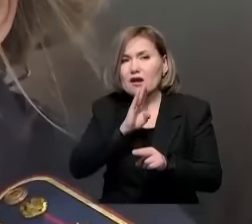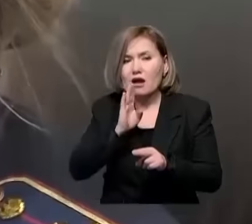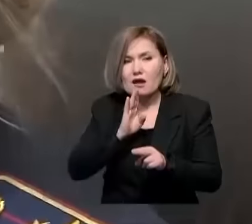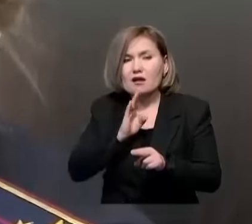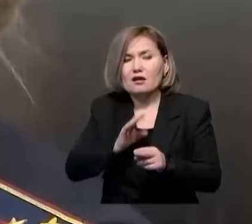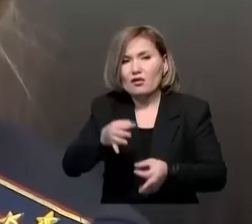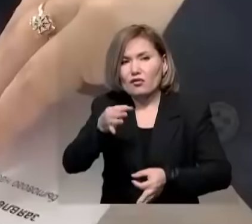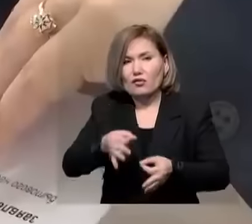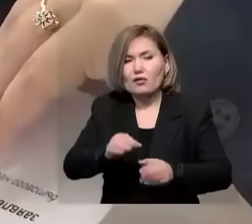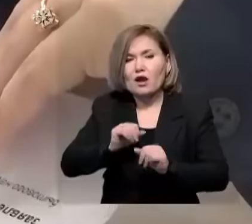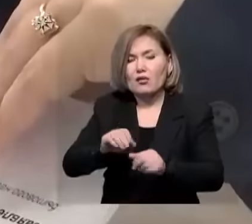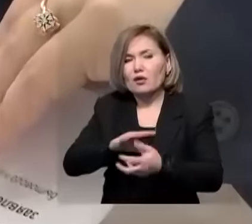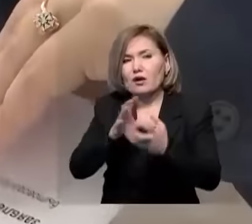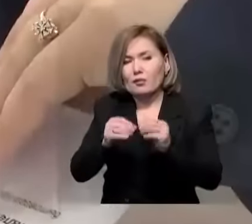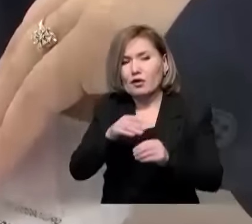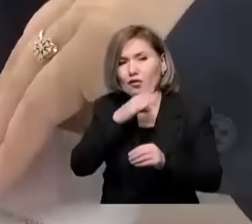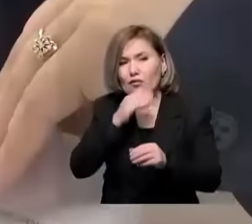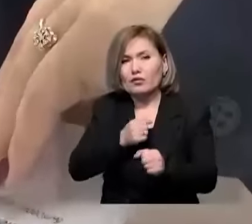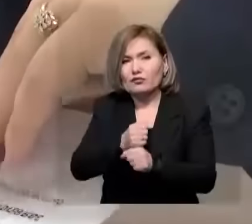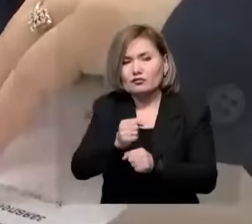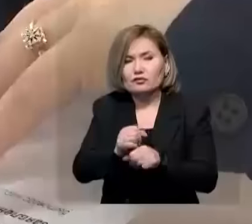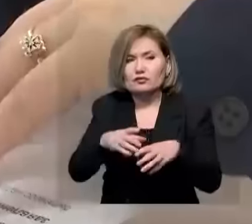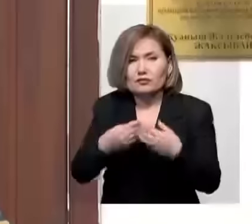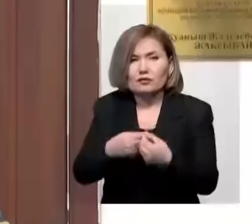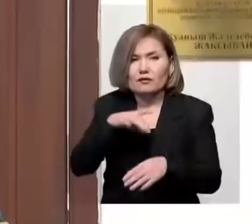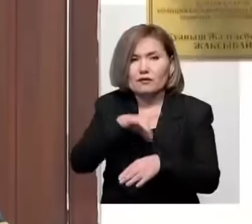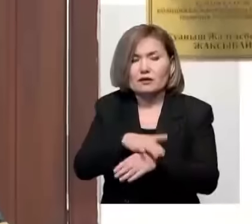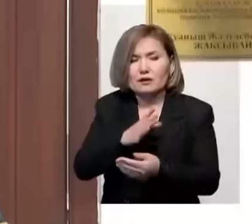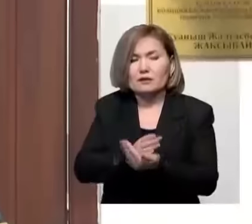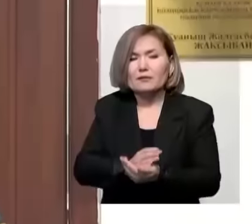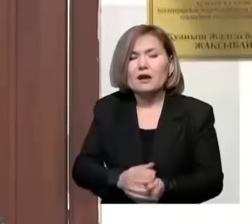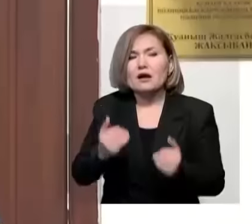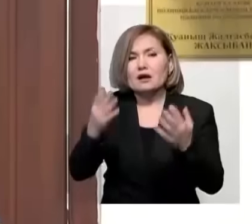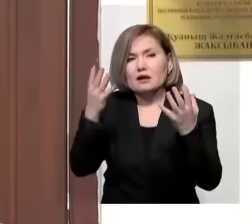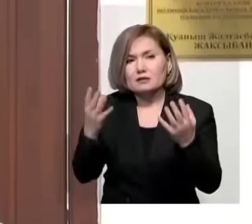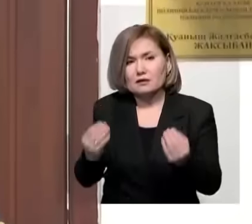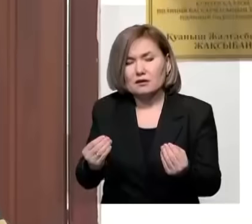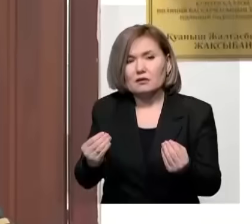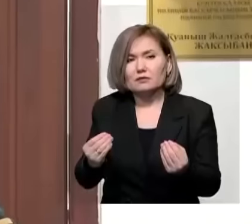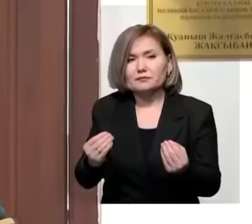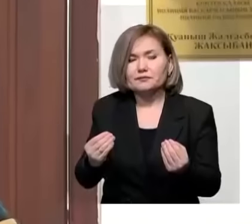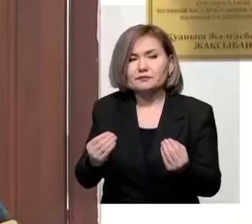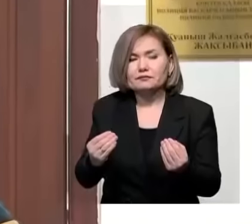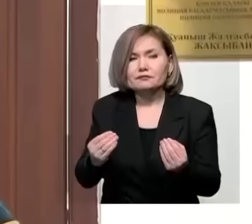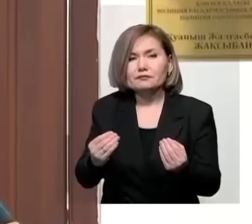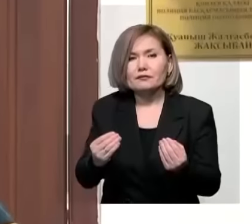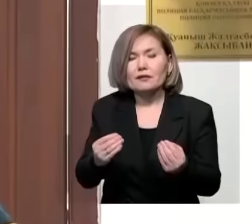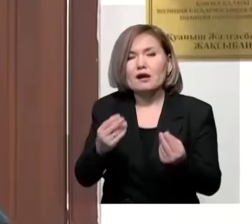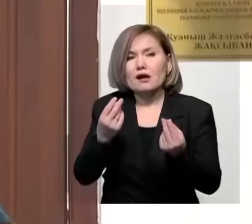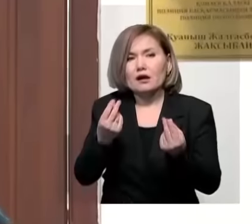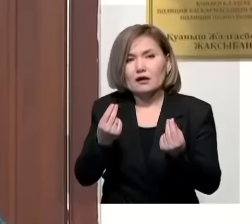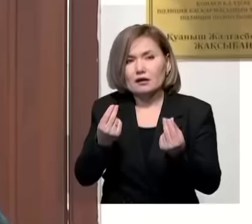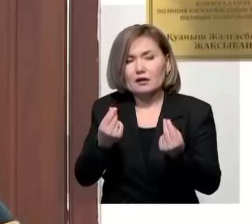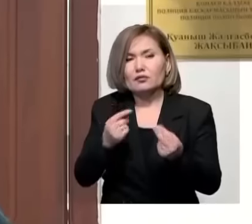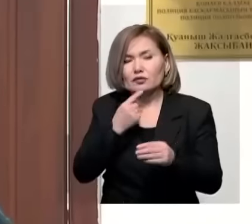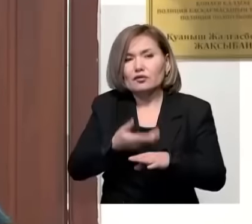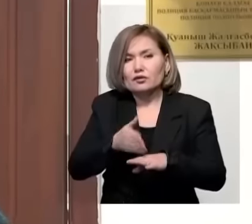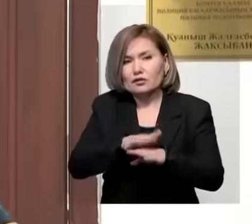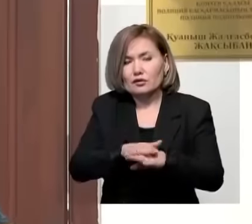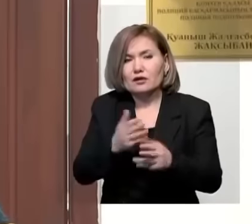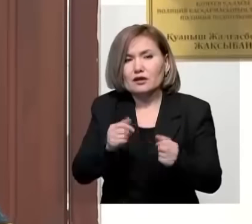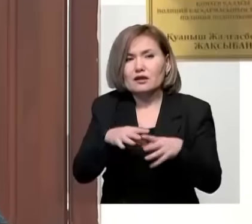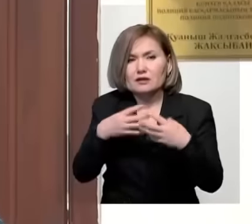жуығы тұрмыстық зорлық зомбылықпен байланысты. Қазіргі уақытта енді қаржылық жағынан қиындау